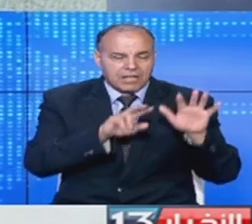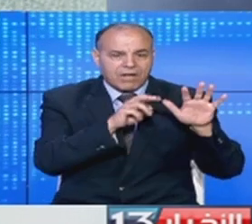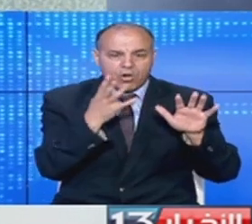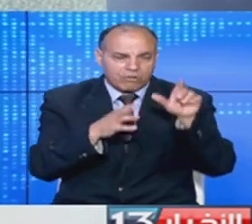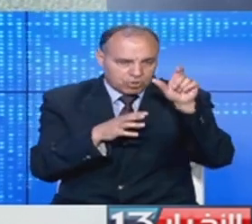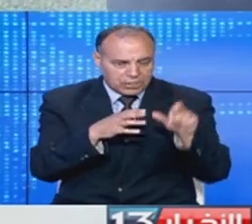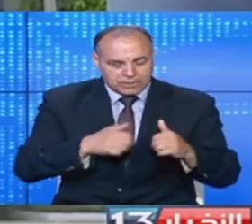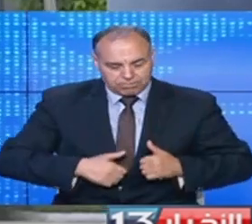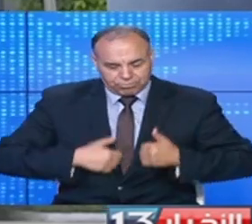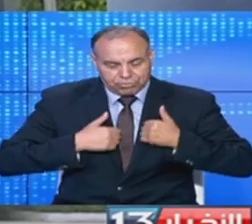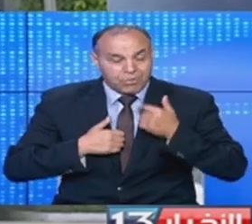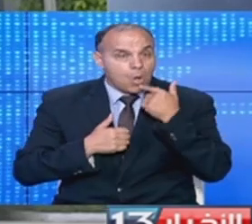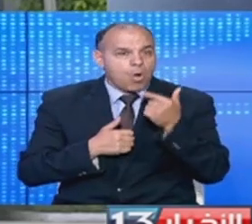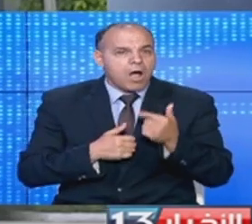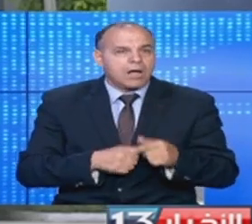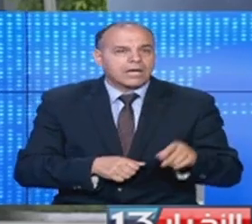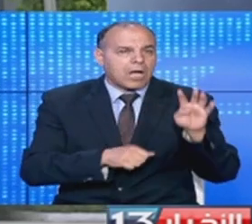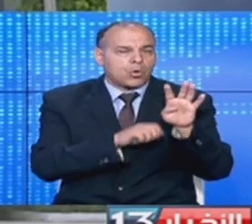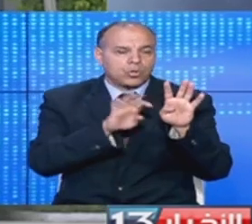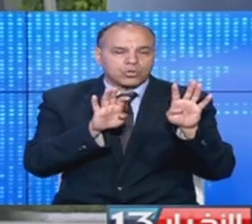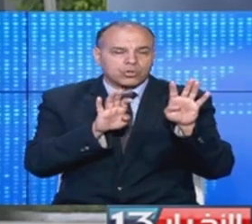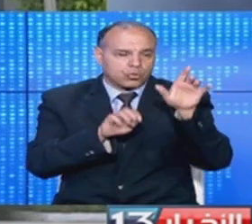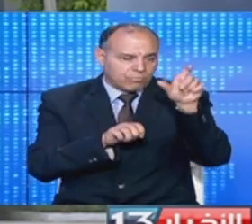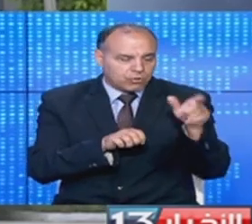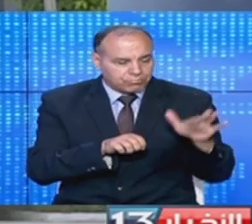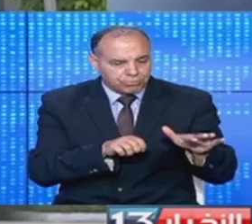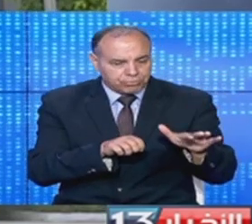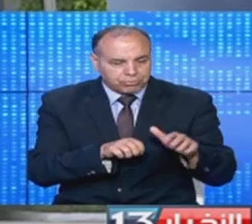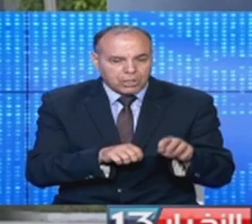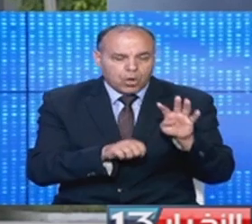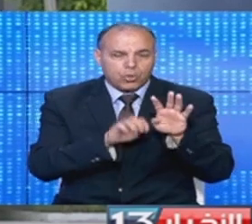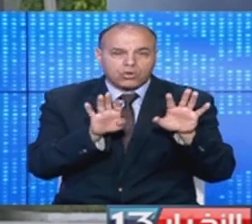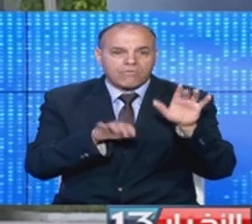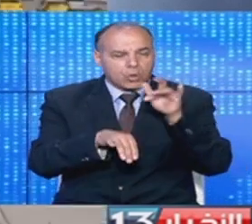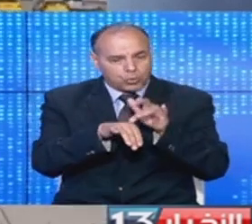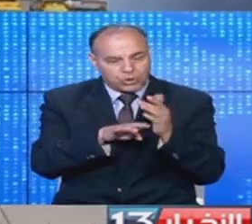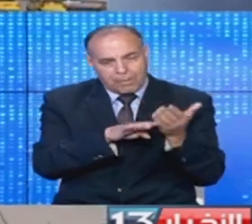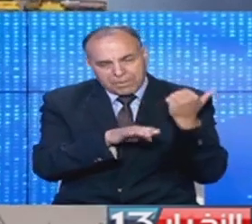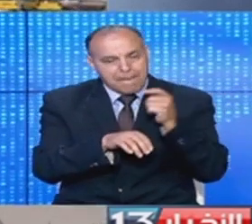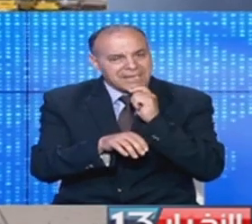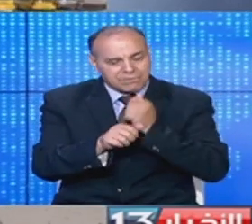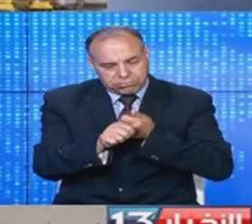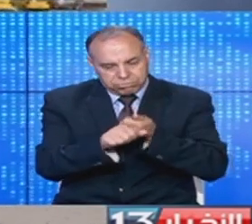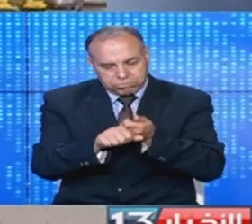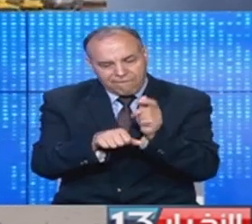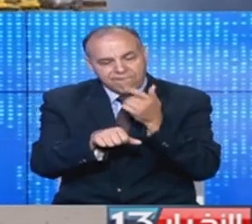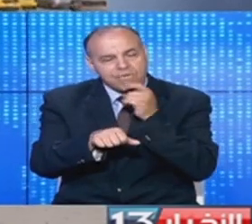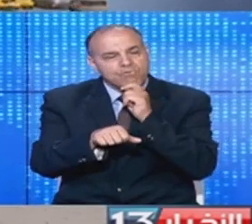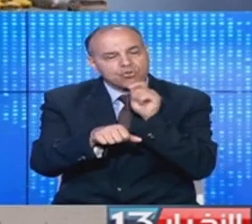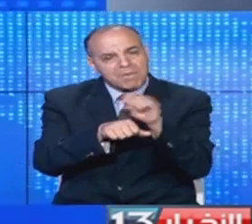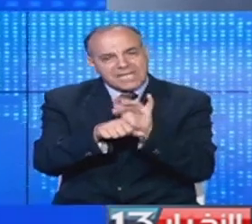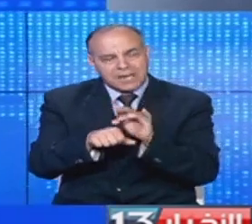989 حالة شفاء و49 وفاة و49 إصابة ما تزال حاملة